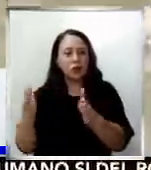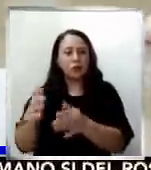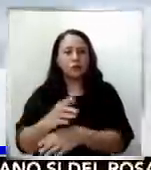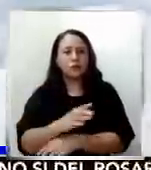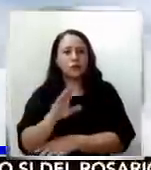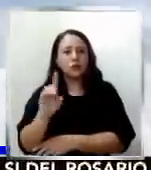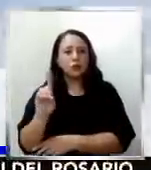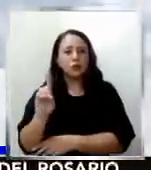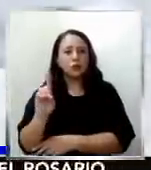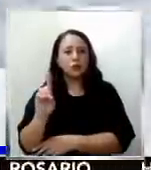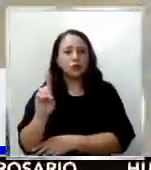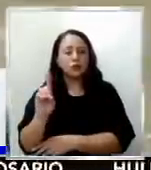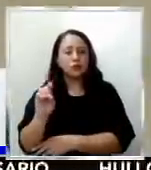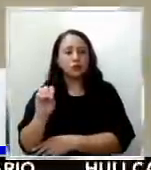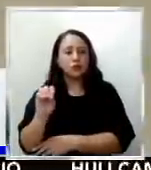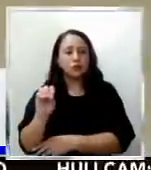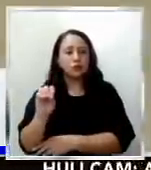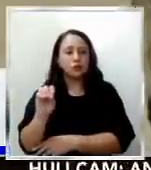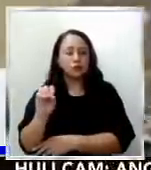dolphin.